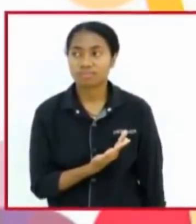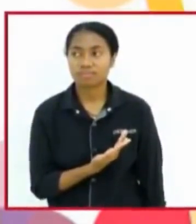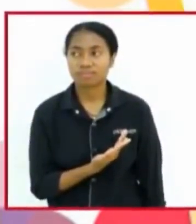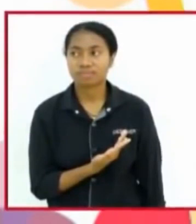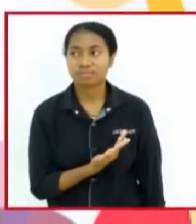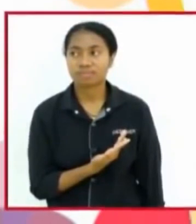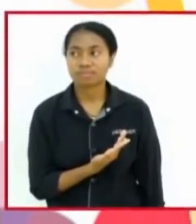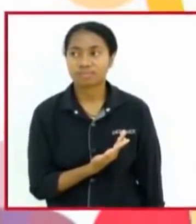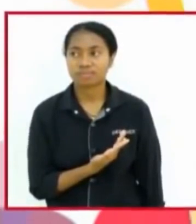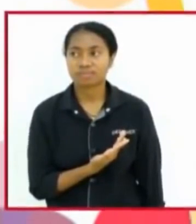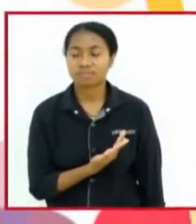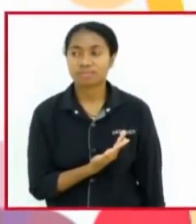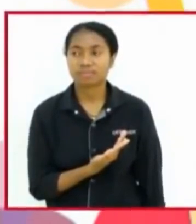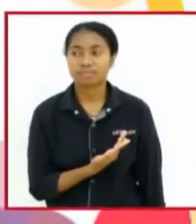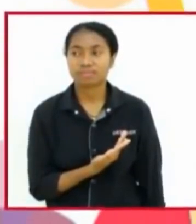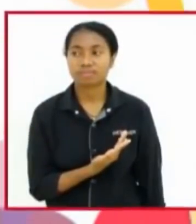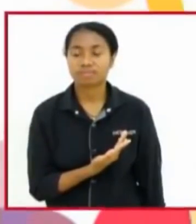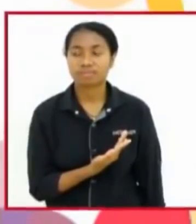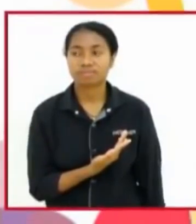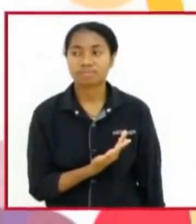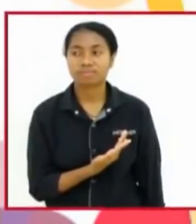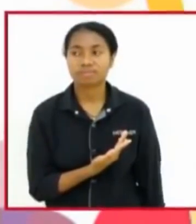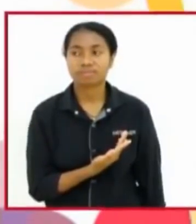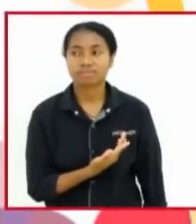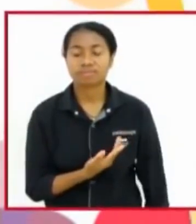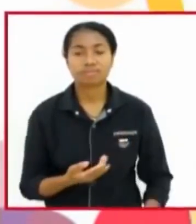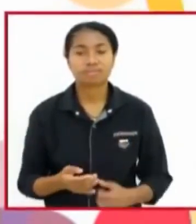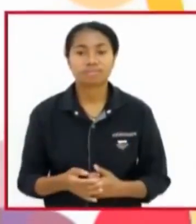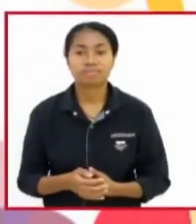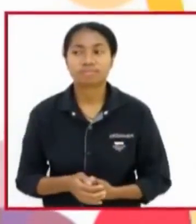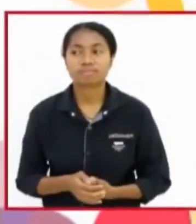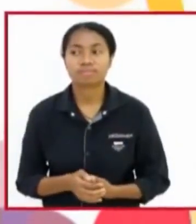mencegah jatuhnya bait Allah yang ketiga